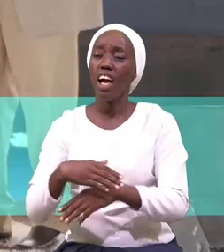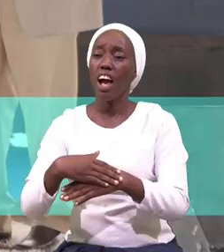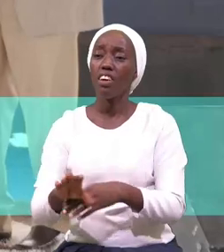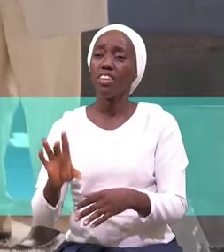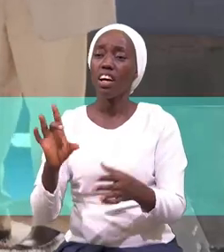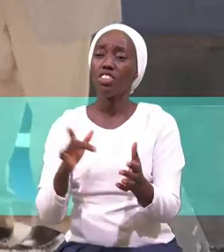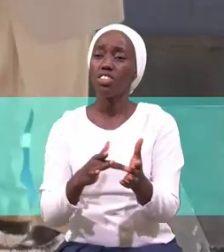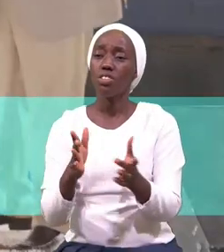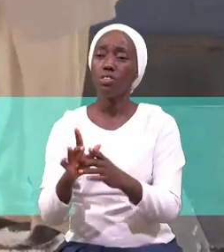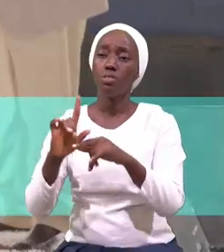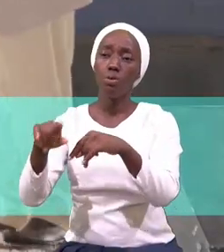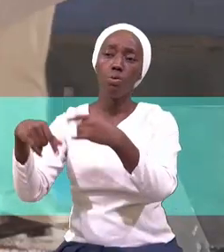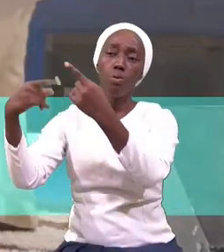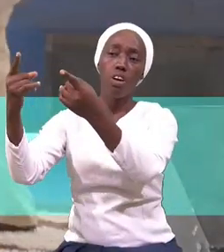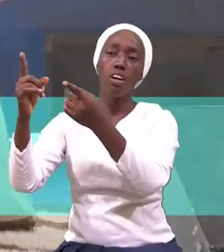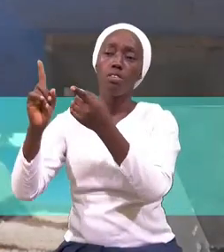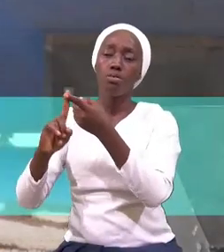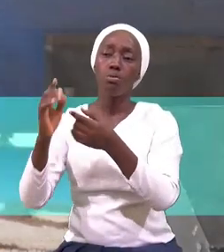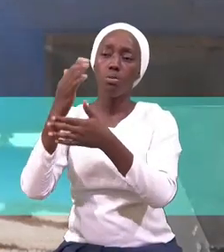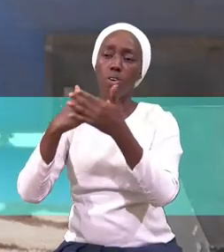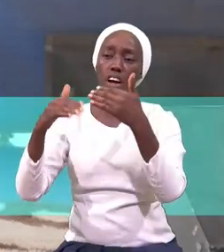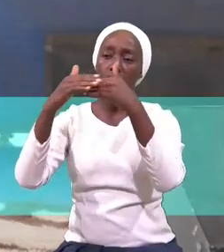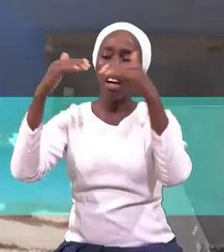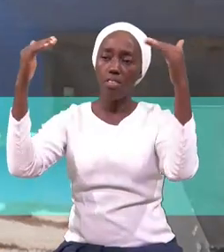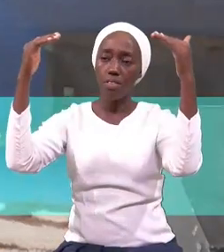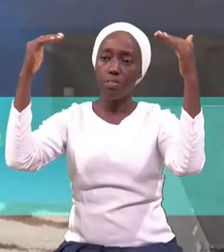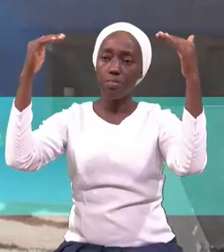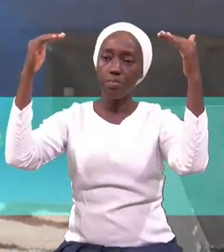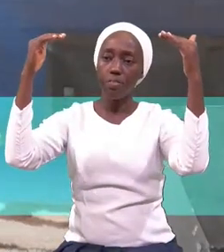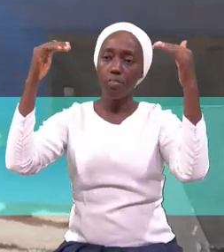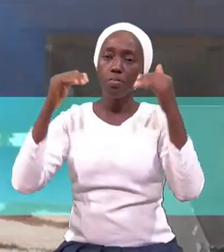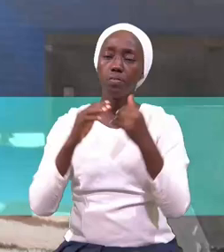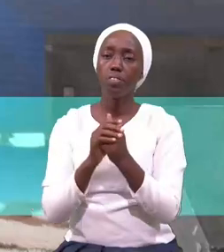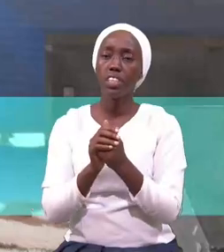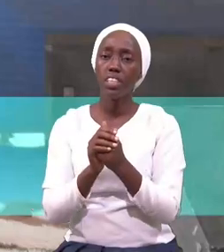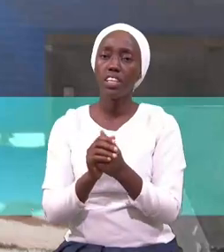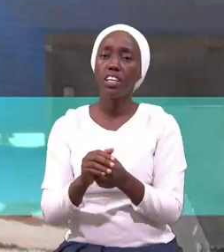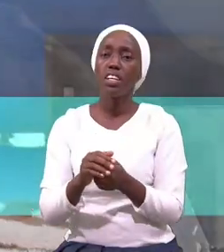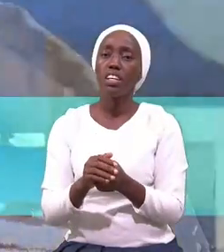Parce que c'était le 50e jour après que Jésus soit monté au ciel.